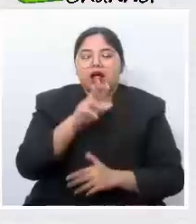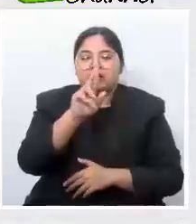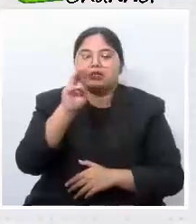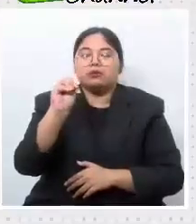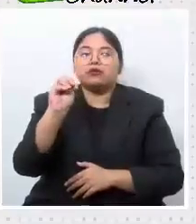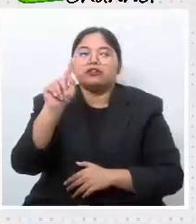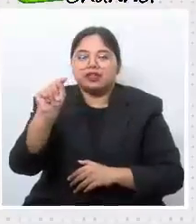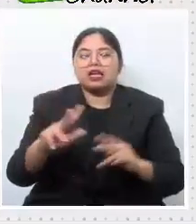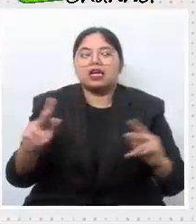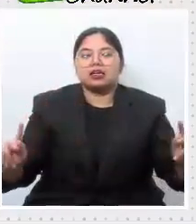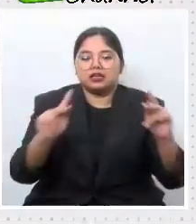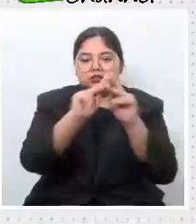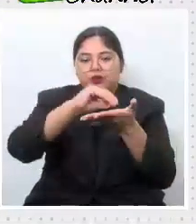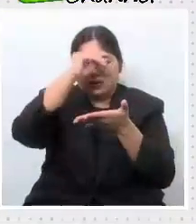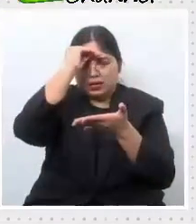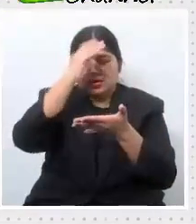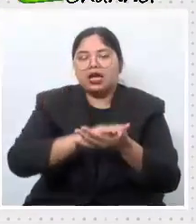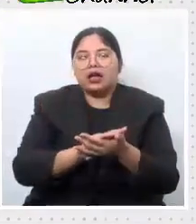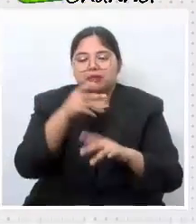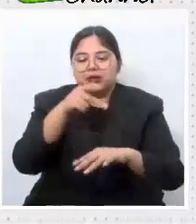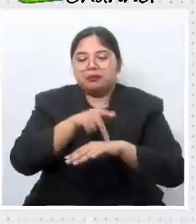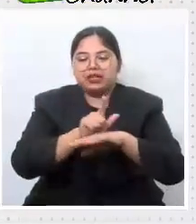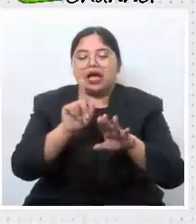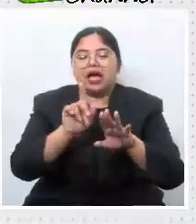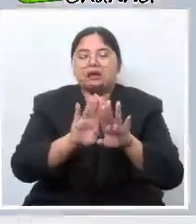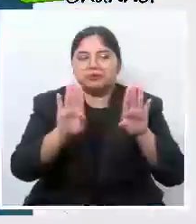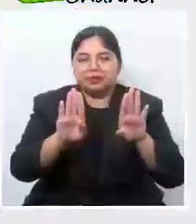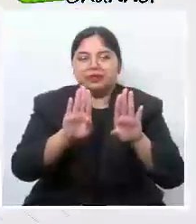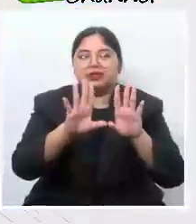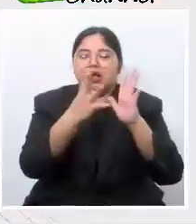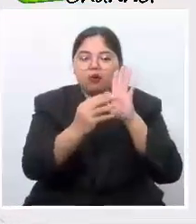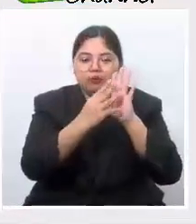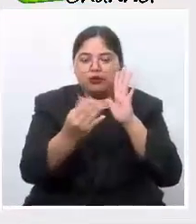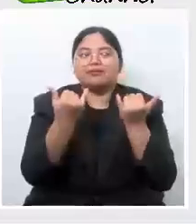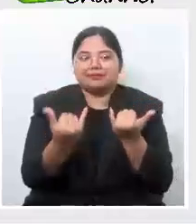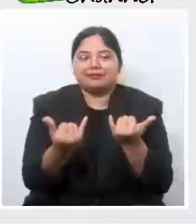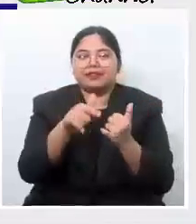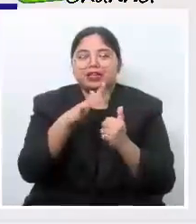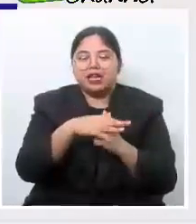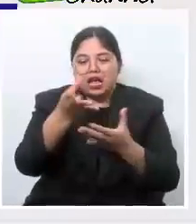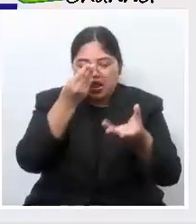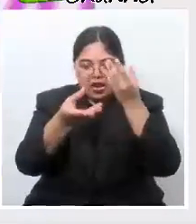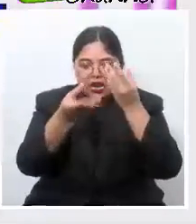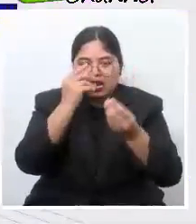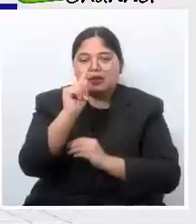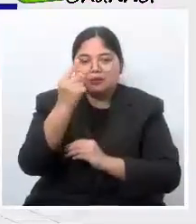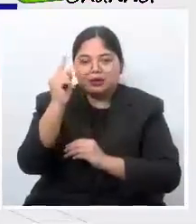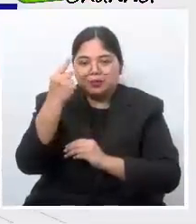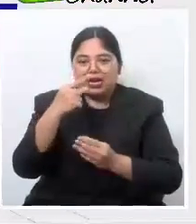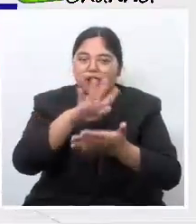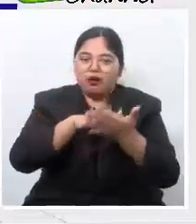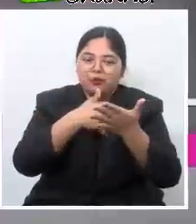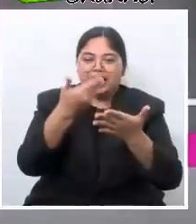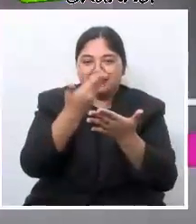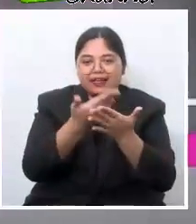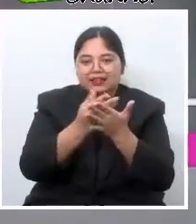าการกระทรวงศึกษาธิการให้เกียรติเป็นประธานในการอบรมครั้งนี้ร่วมเรียนรู้การเงินยุคใหม่และวางแผนการเงินเพื่ออนาคตไปพร้อมกัน